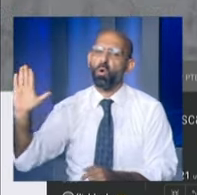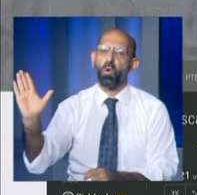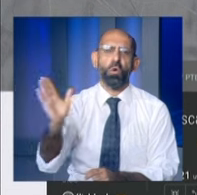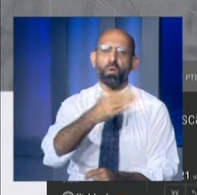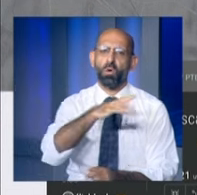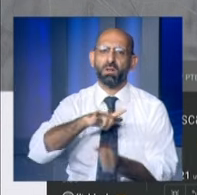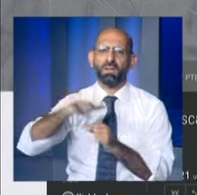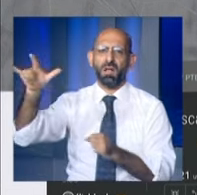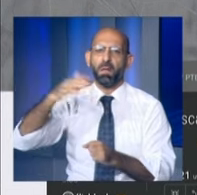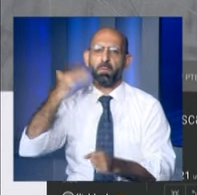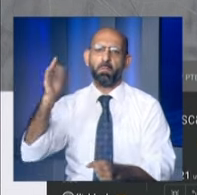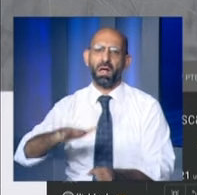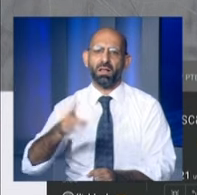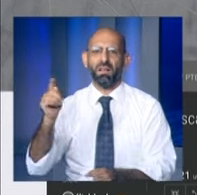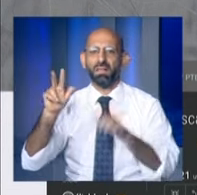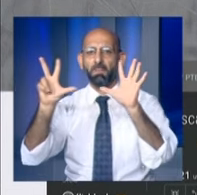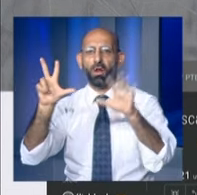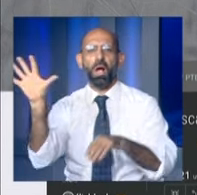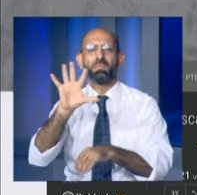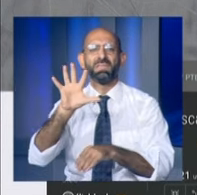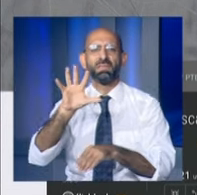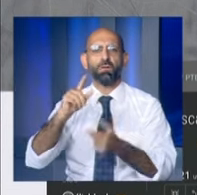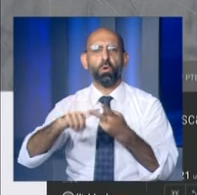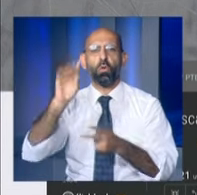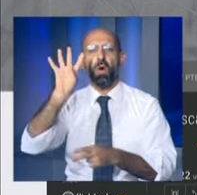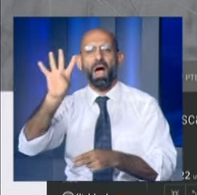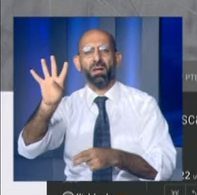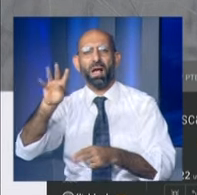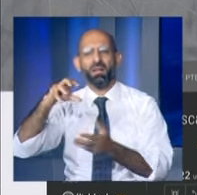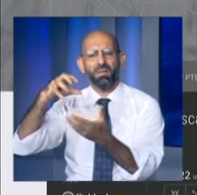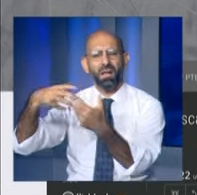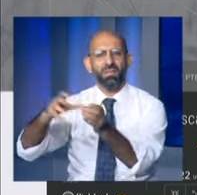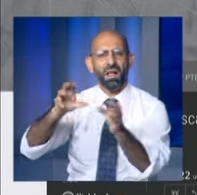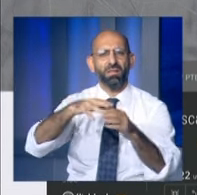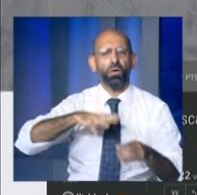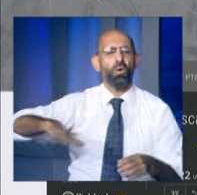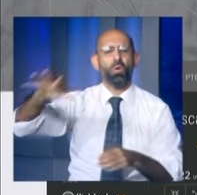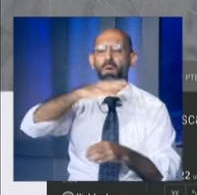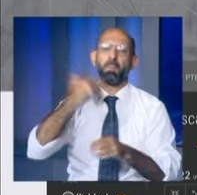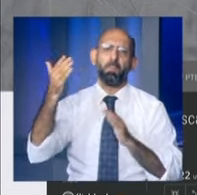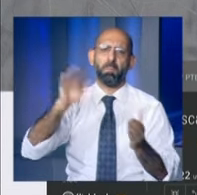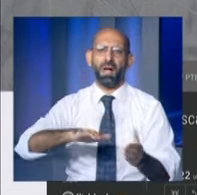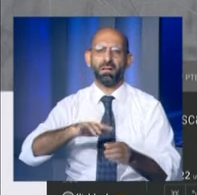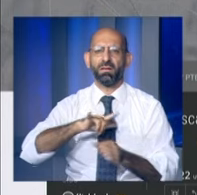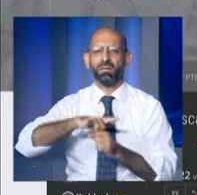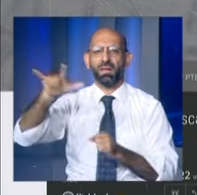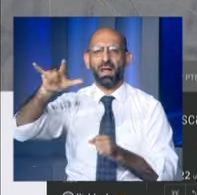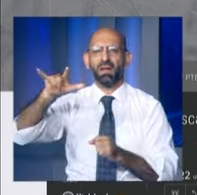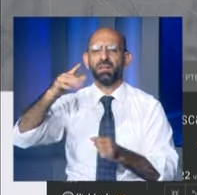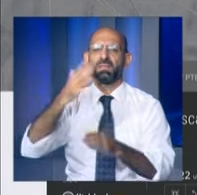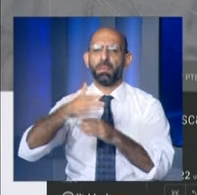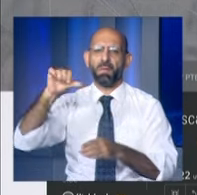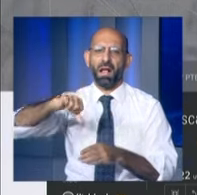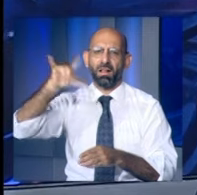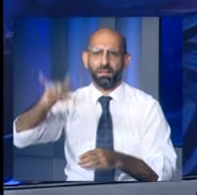ساو باولو، ما أسفر عن مقتل جميع من كان في الطائرة بينهم 58 راكبا وأربعة أفراد